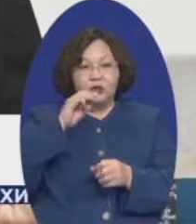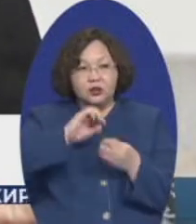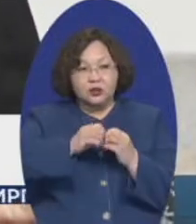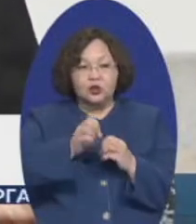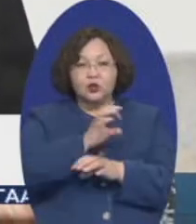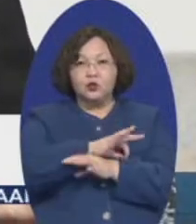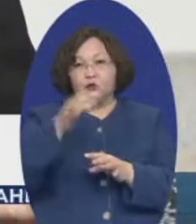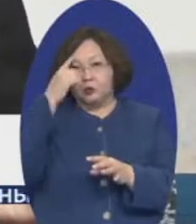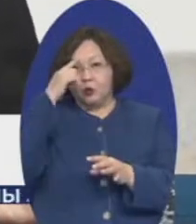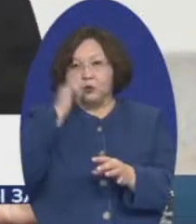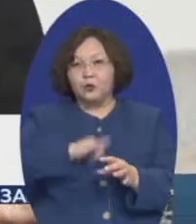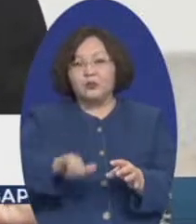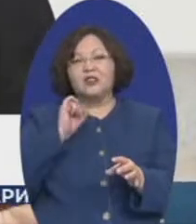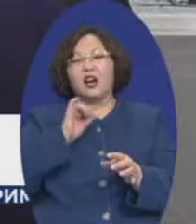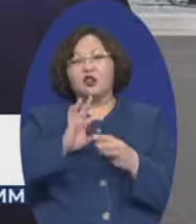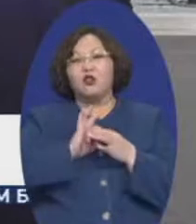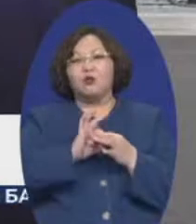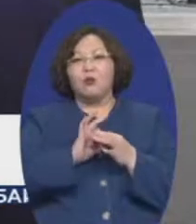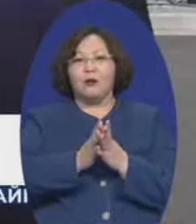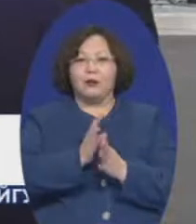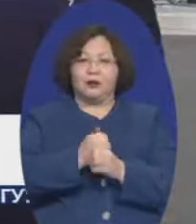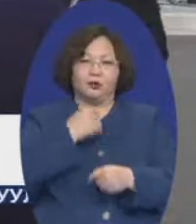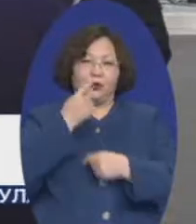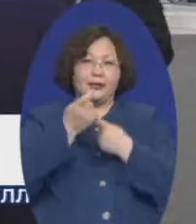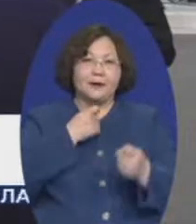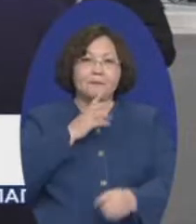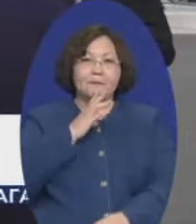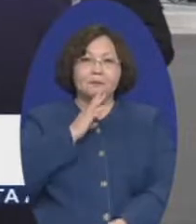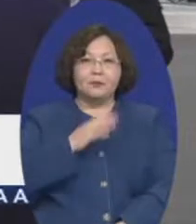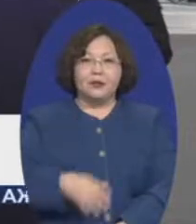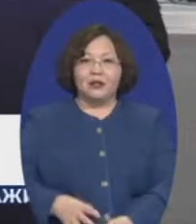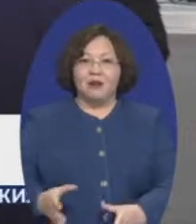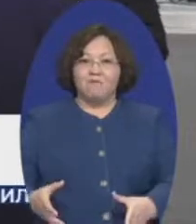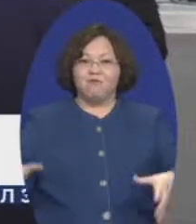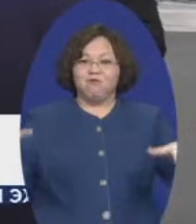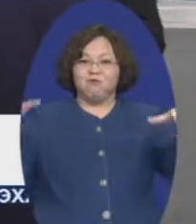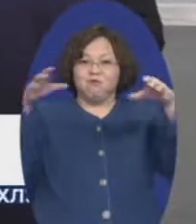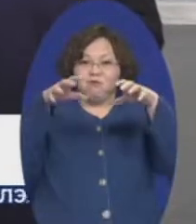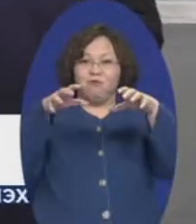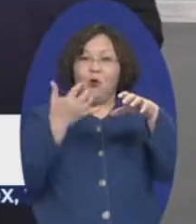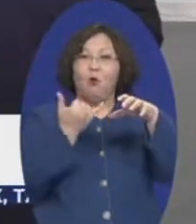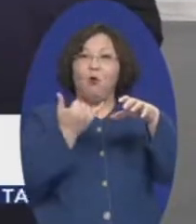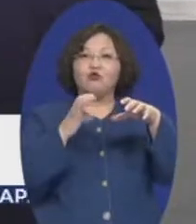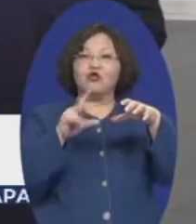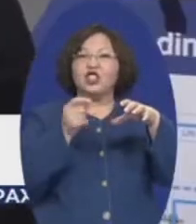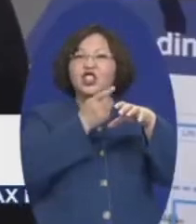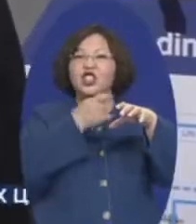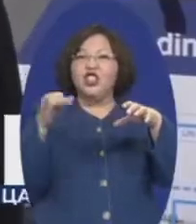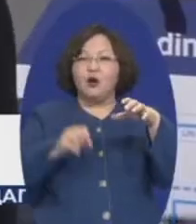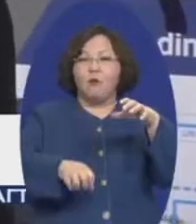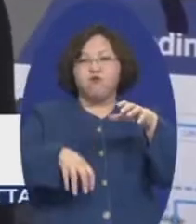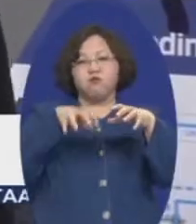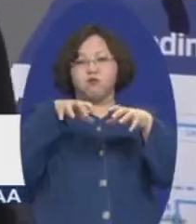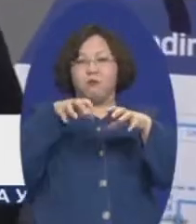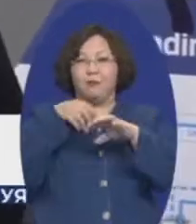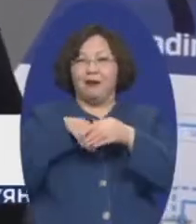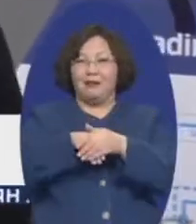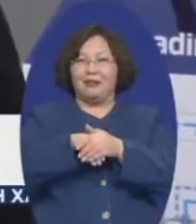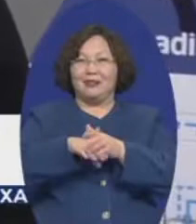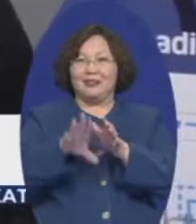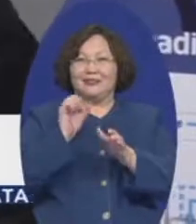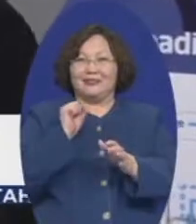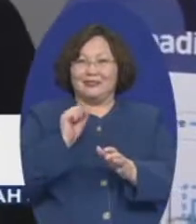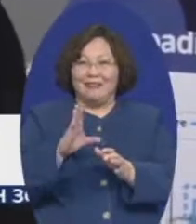одоо хэрхэн Монгол улс оролцох вэ гэдэг нэг арга зам энэ талаар ярих гэсэн. Таны харж байгаа энэ агуулга бол ус төрөгчийн хийг хадгалах сав. Ийм